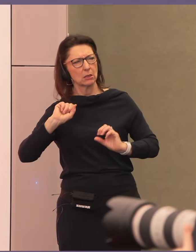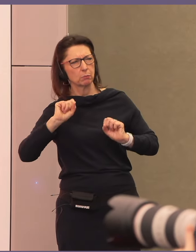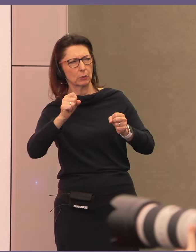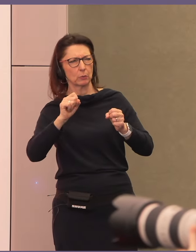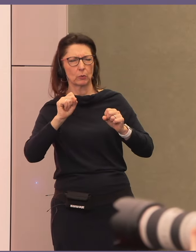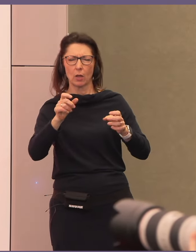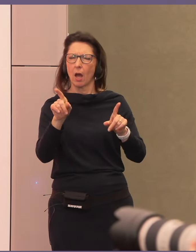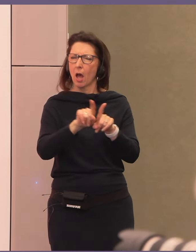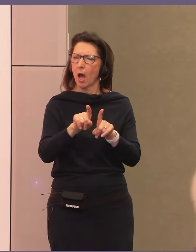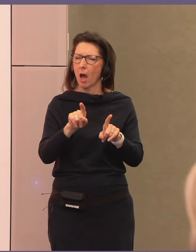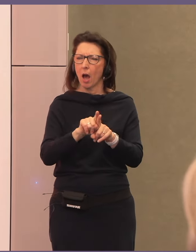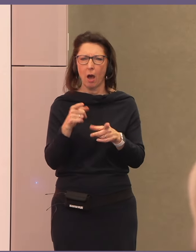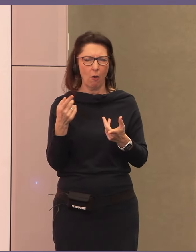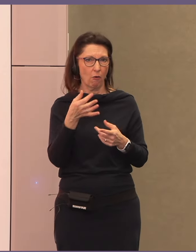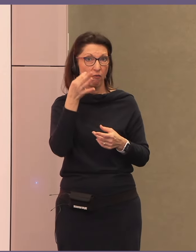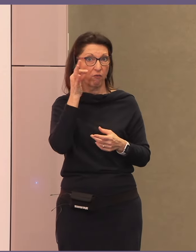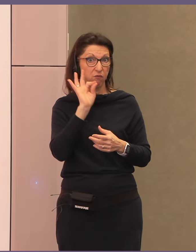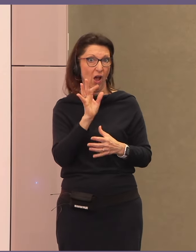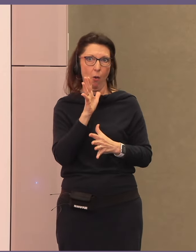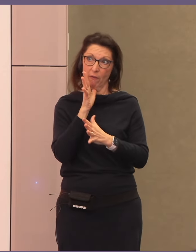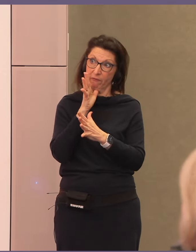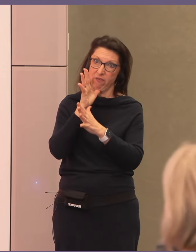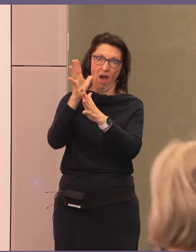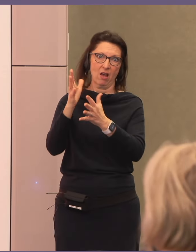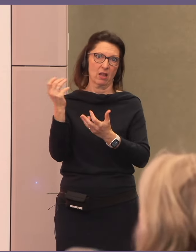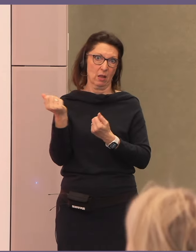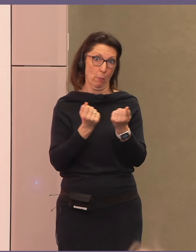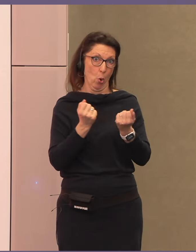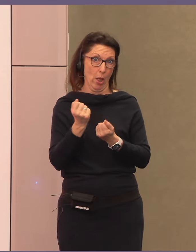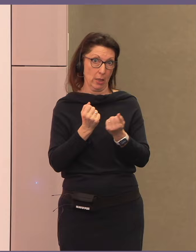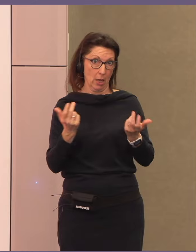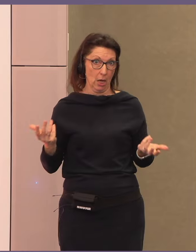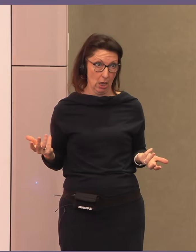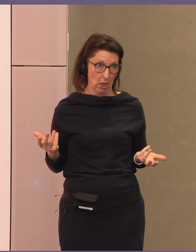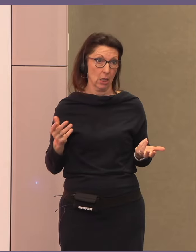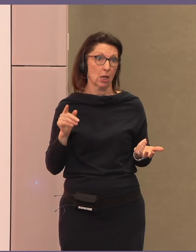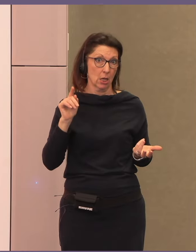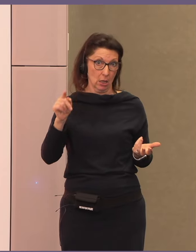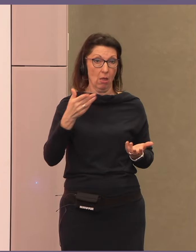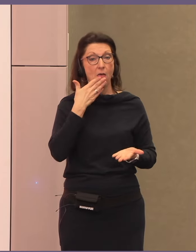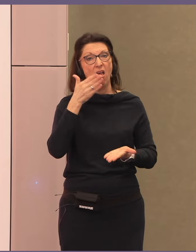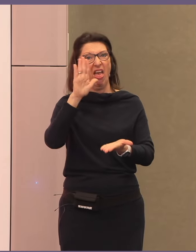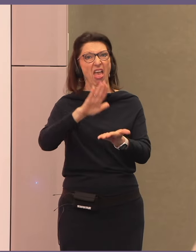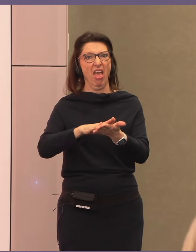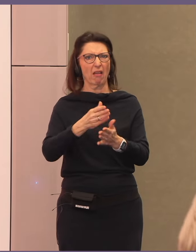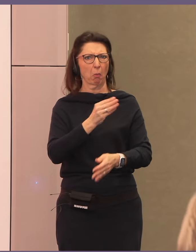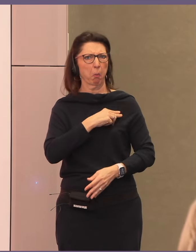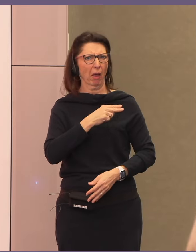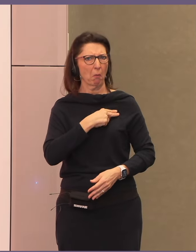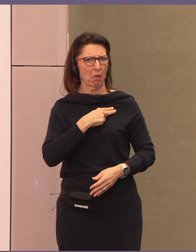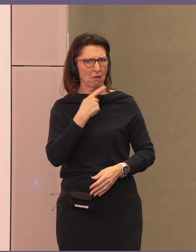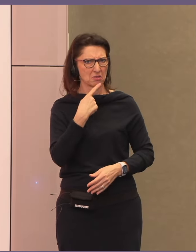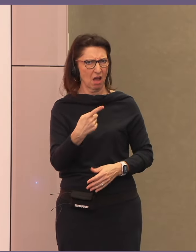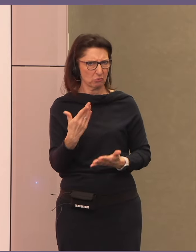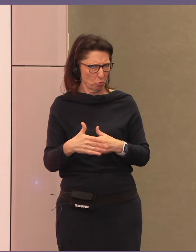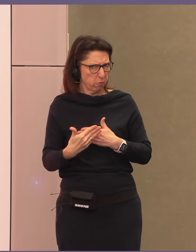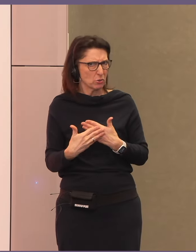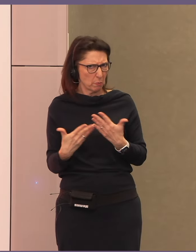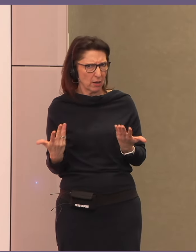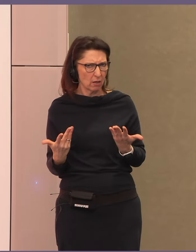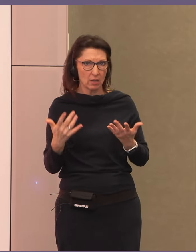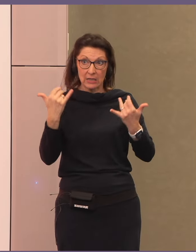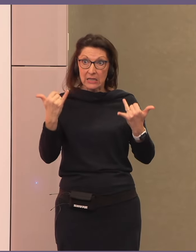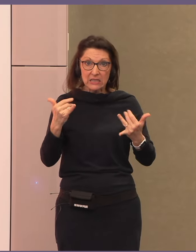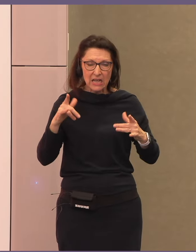konservative, frauenverachtende Politikverständnis mit Herdprämien und vielen anderen mehr, sondern jetzt erleben wir, wie